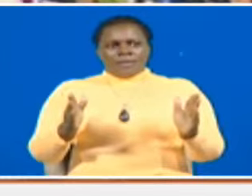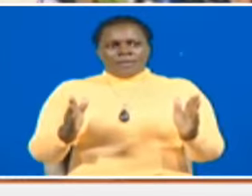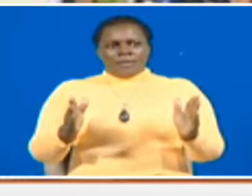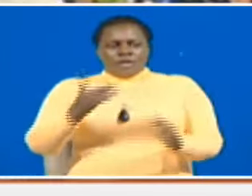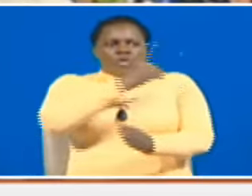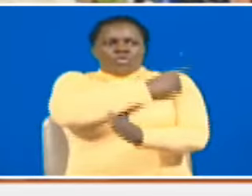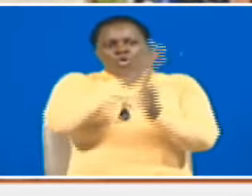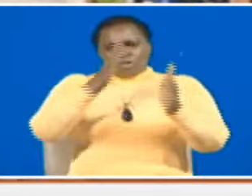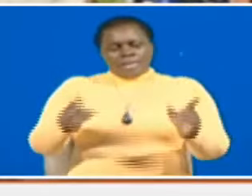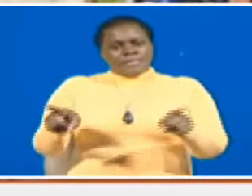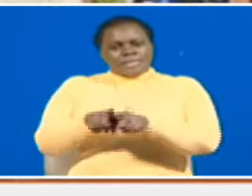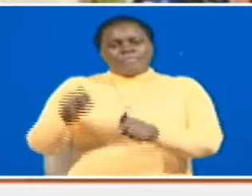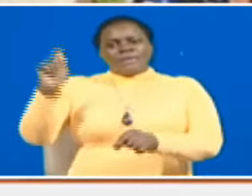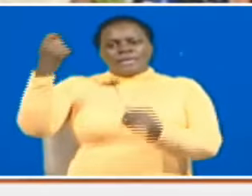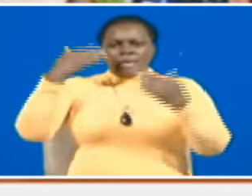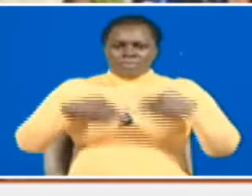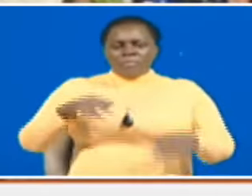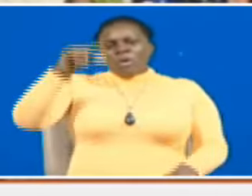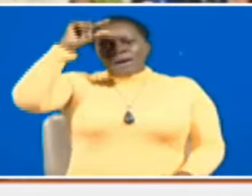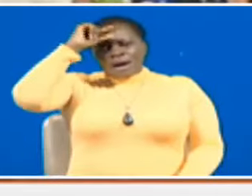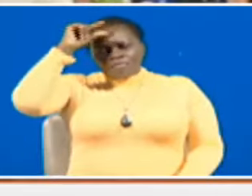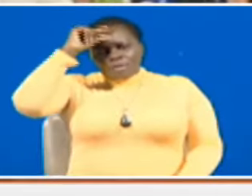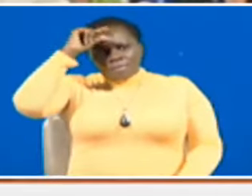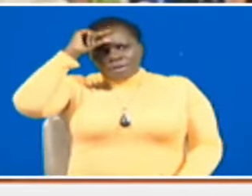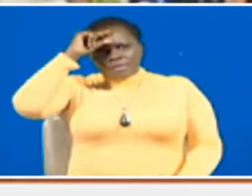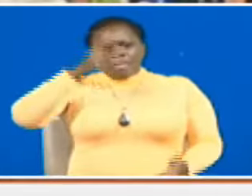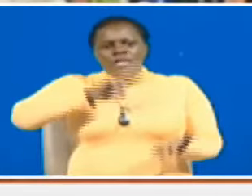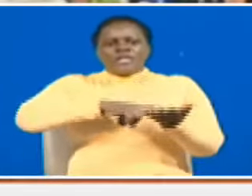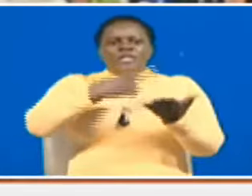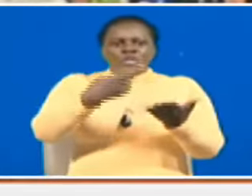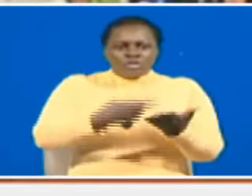madaktari pia ni wa Kenya. Serikali rasilimali yake